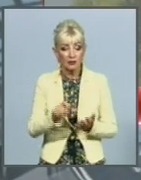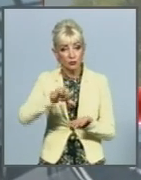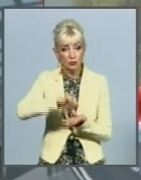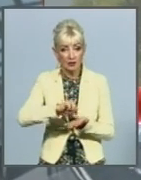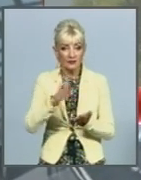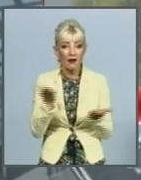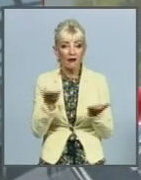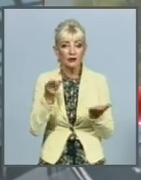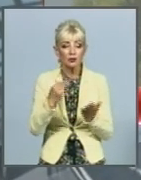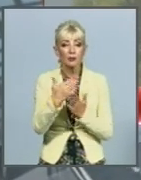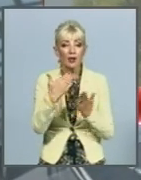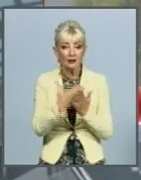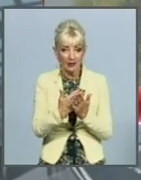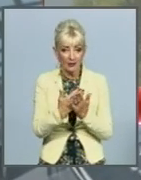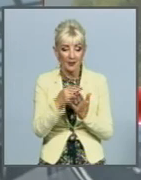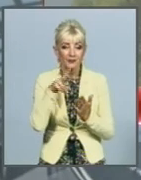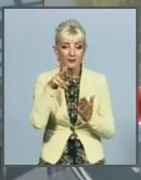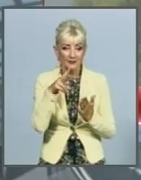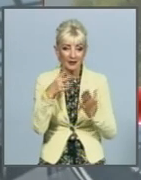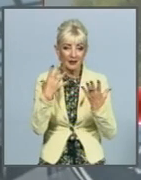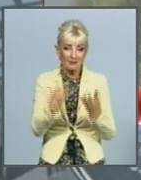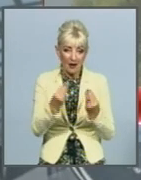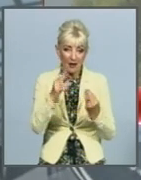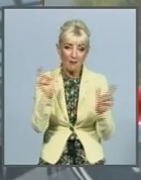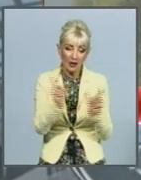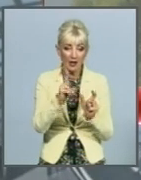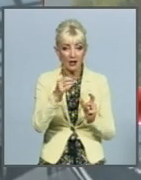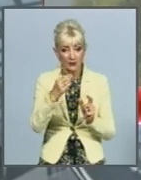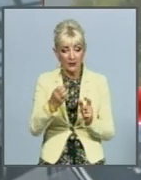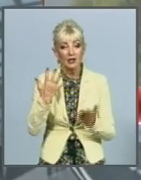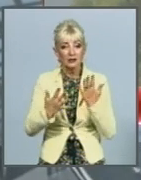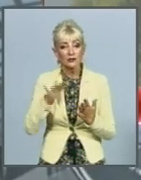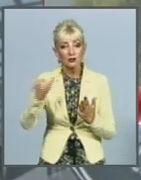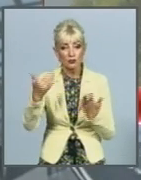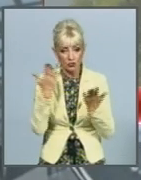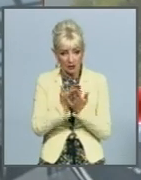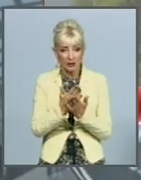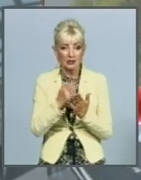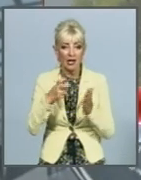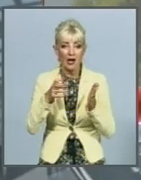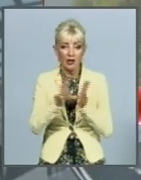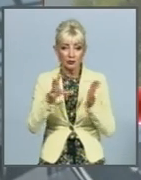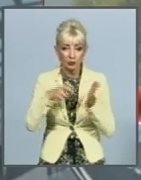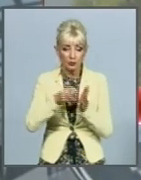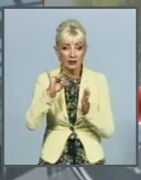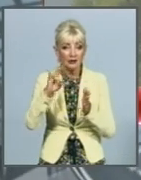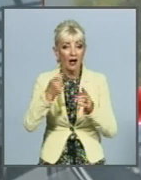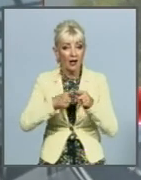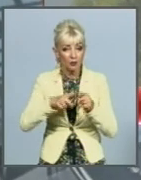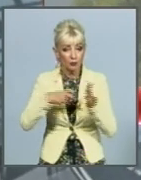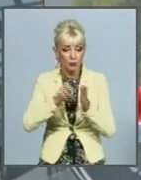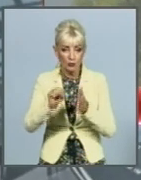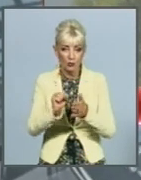у якихось програмах лояльності у магазину чи кафе, швидше за все вже є його електронна пошта, і на цю пошту йому